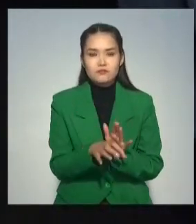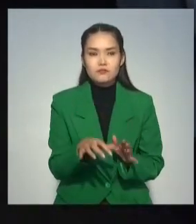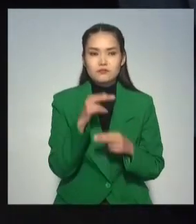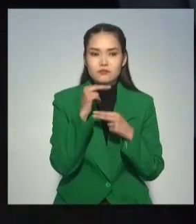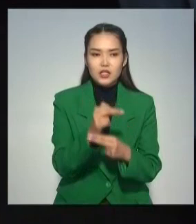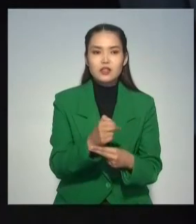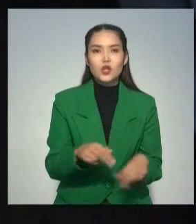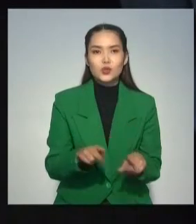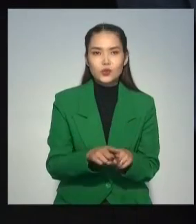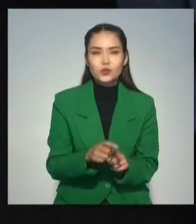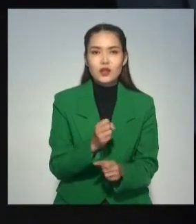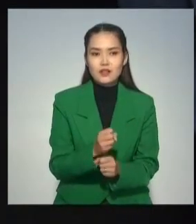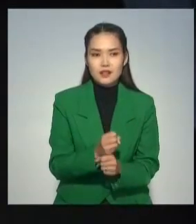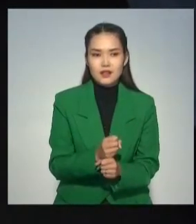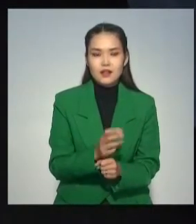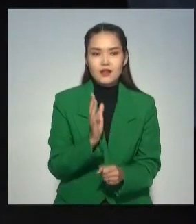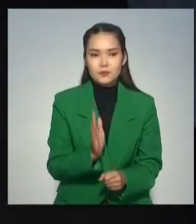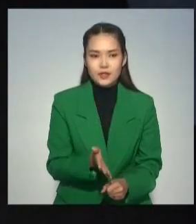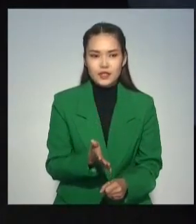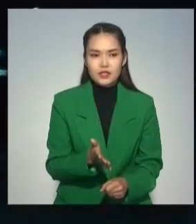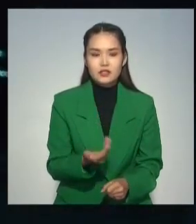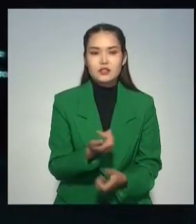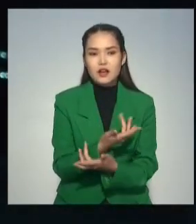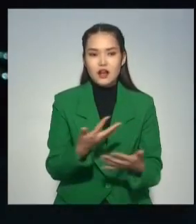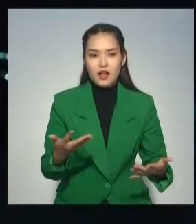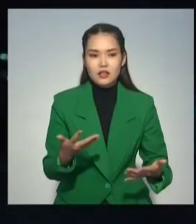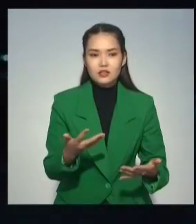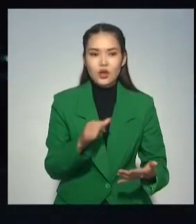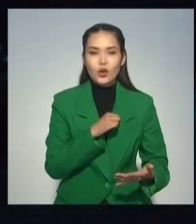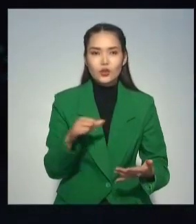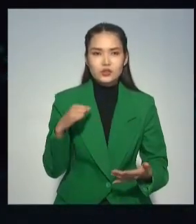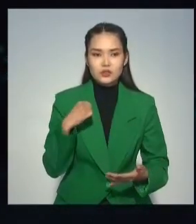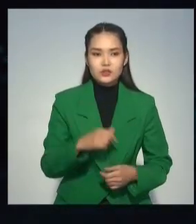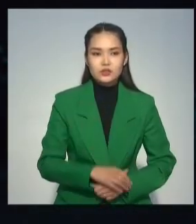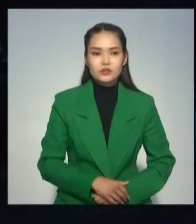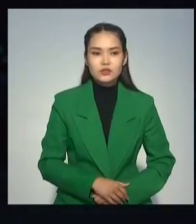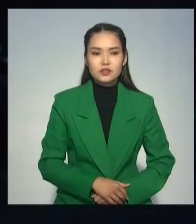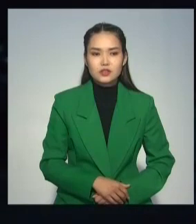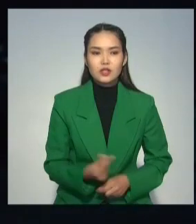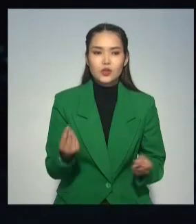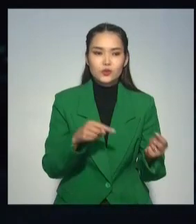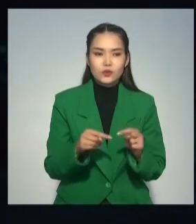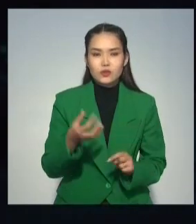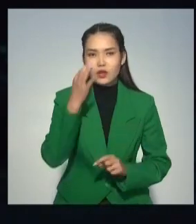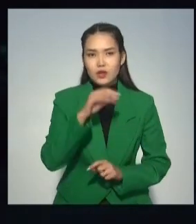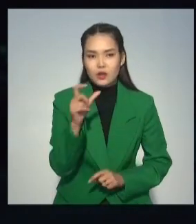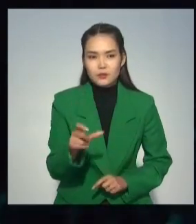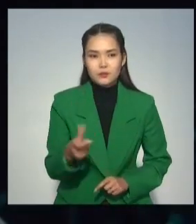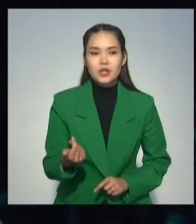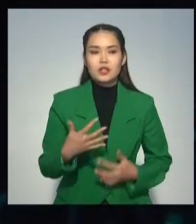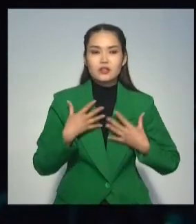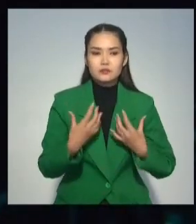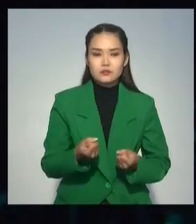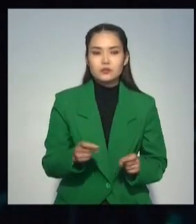жерде уже көмек керек болды, бір точканы аттық біз. Ол кезде ит өзінің мінез құлқысымен уже иіскеп қаза бастады